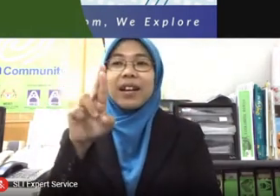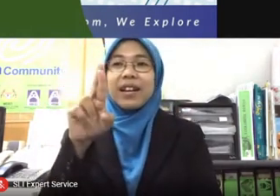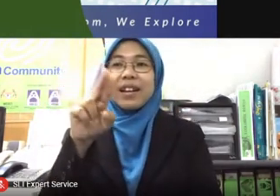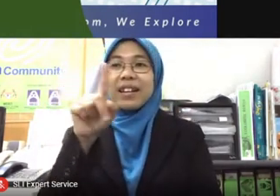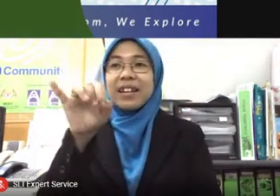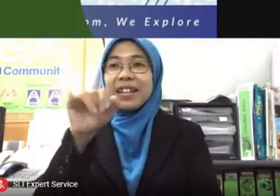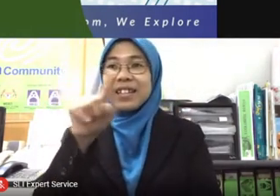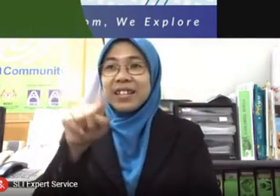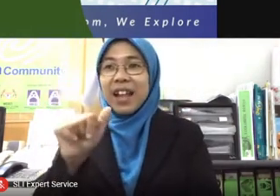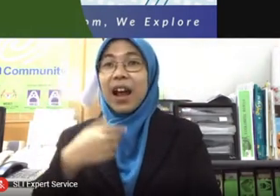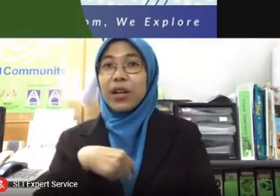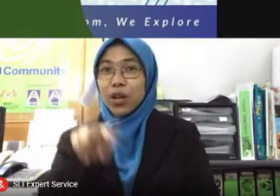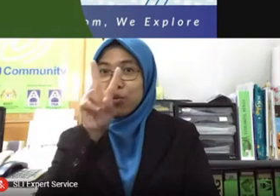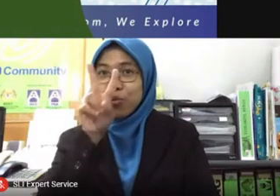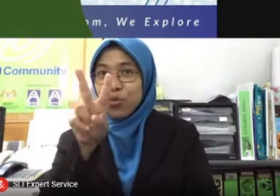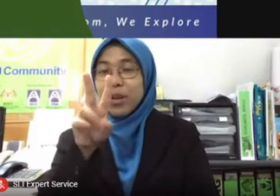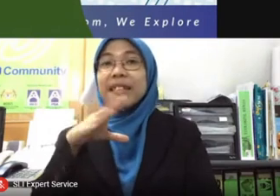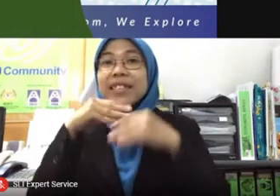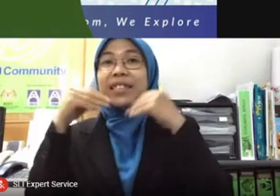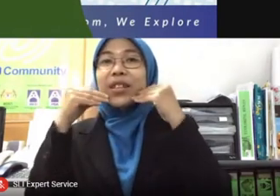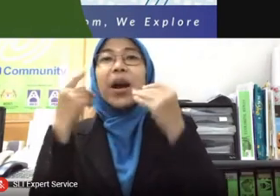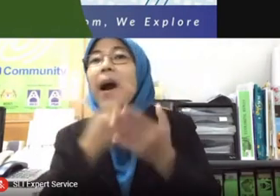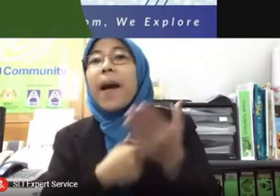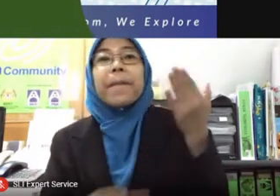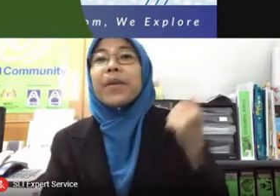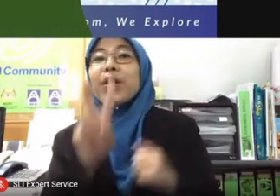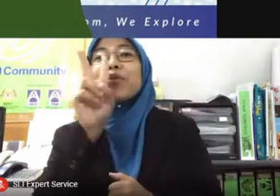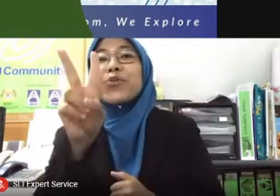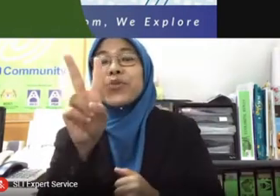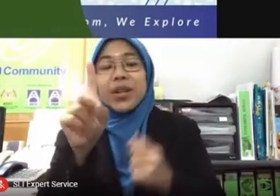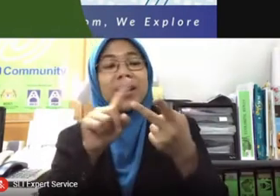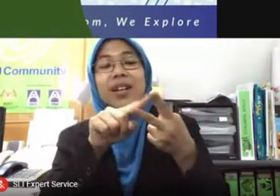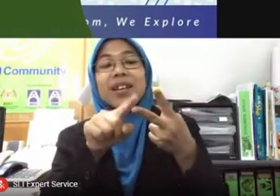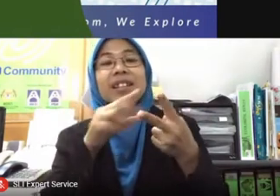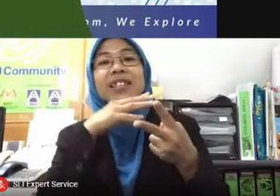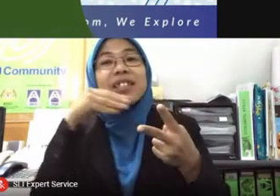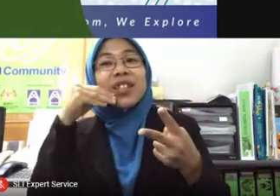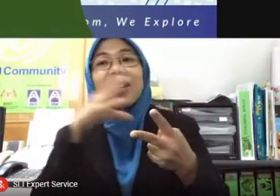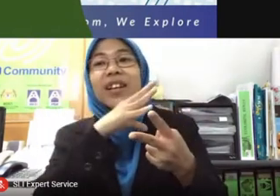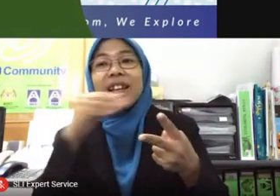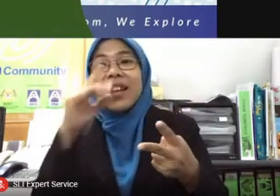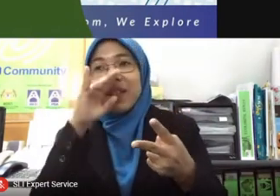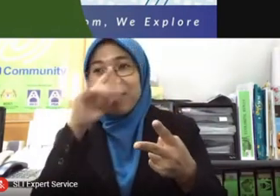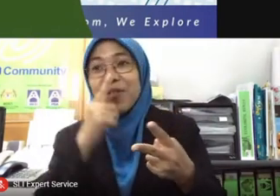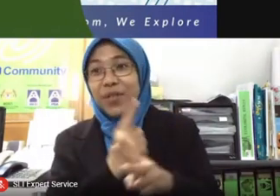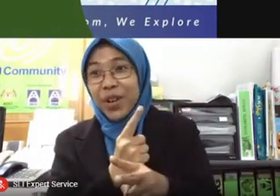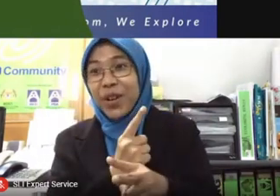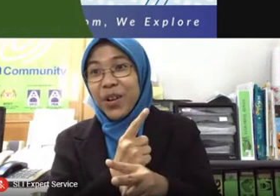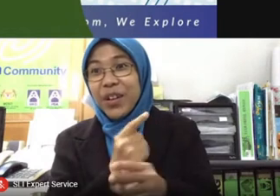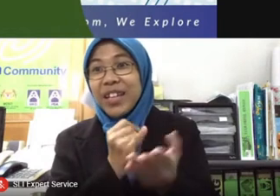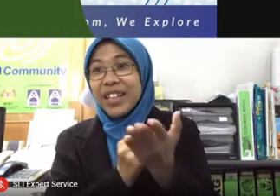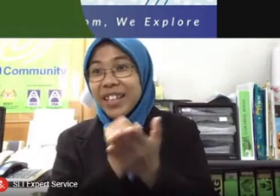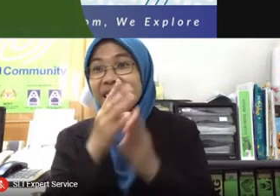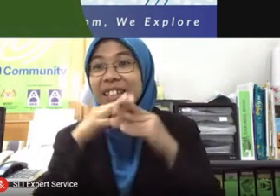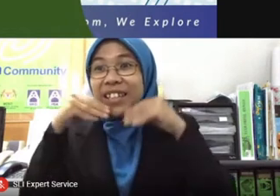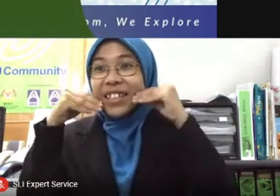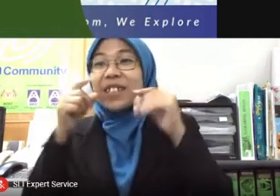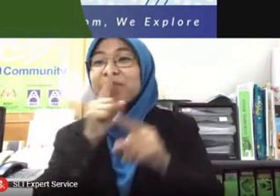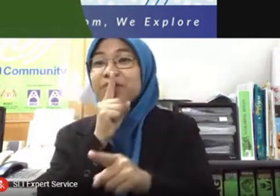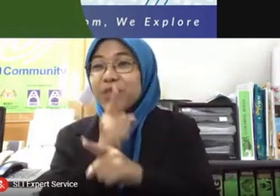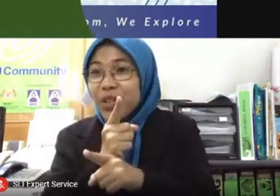tahu ada dua jenis senyuman. Apa dia dua jenis senyuman? Ikhlas dan juga fake. Iaitu senyuman